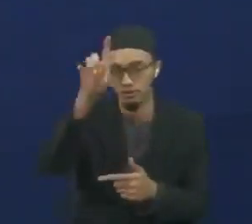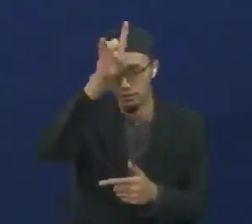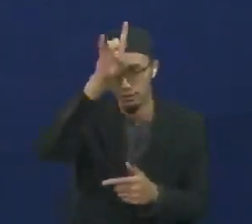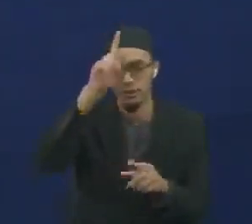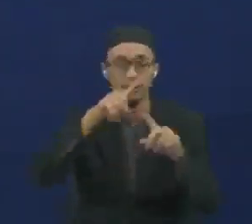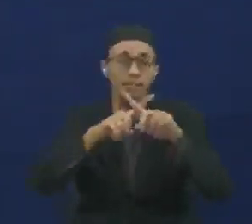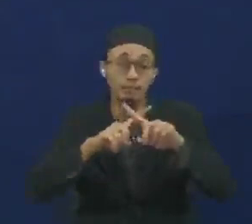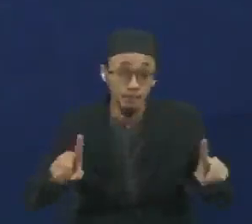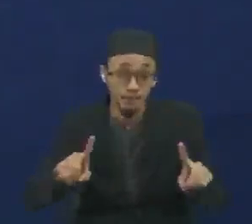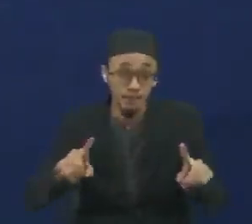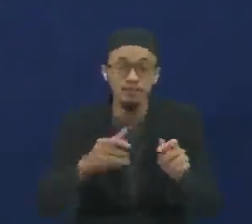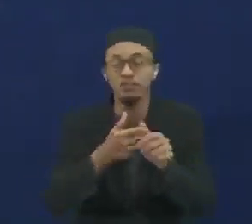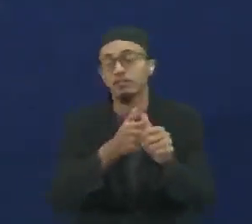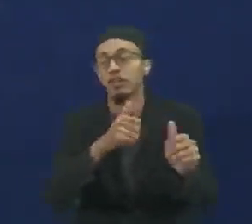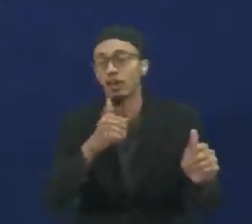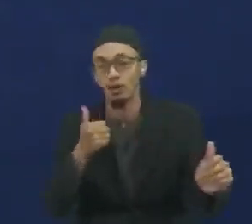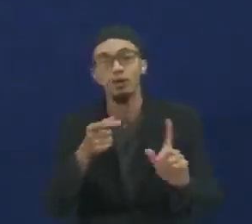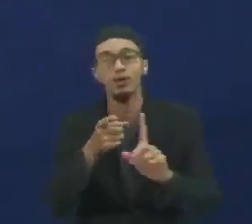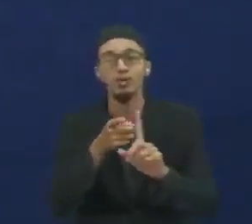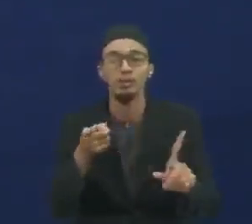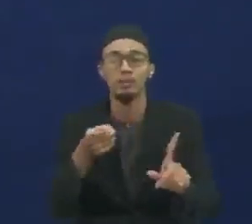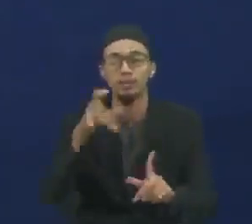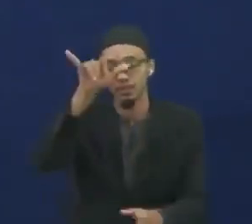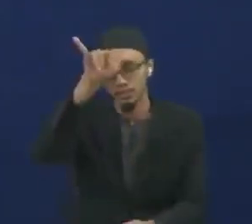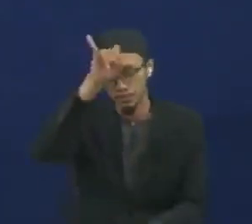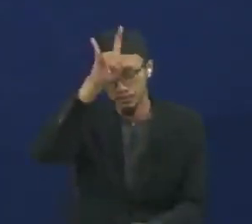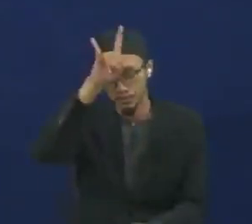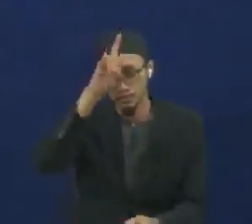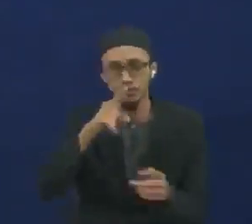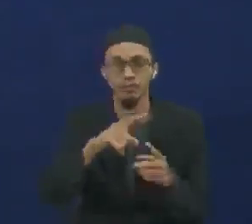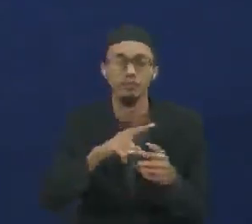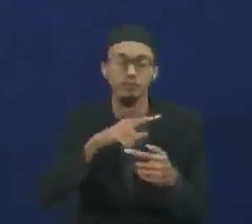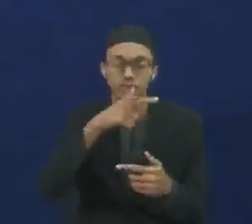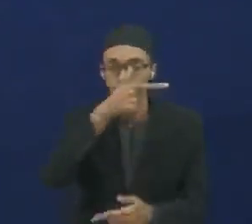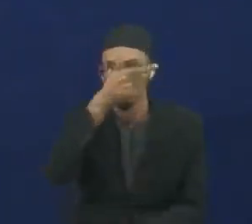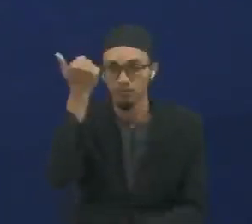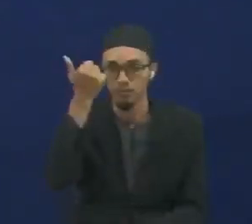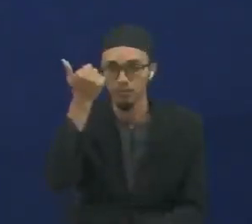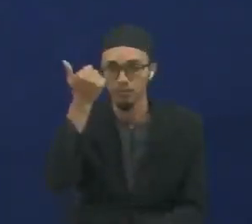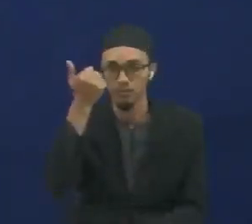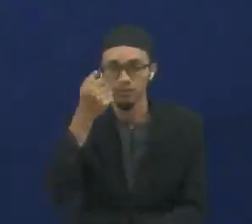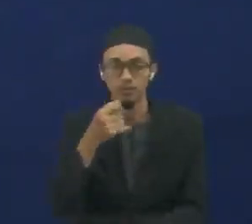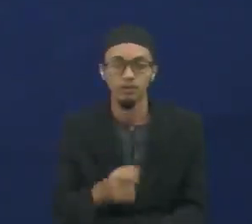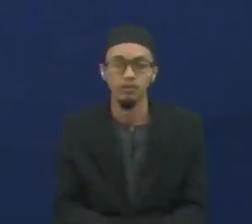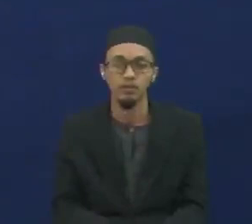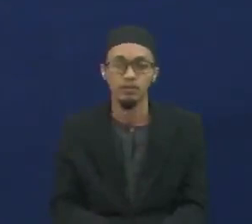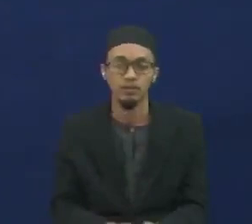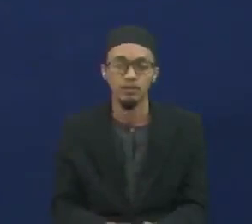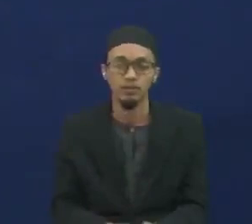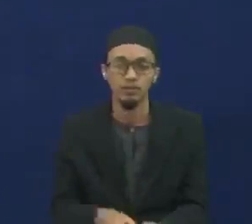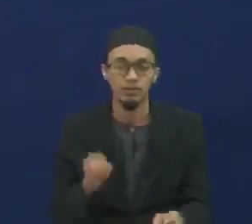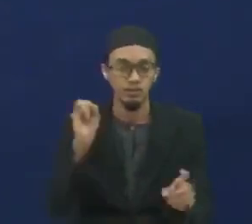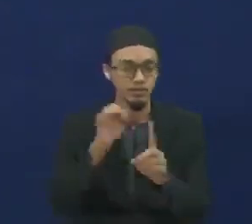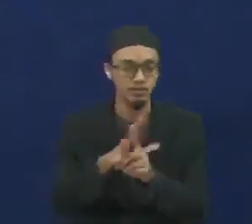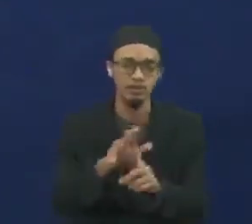tahu syaitan ni mudarat dia sekian, sekian, sekian, sekian. So yang itu kita kena elak. Dan